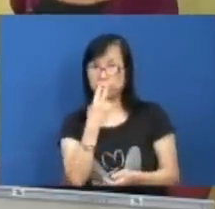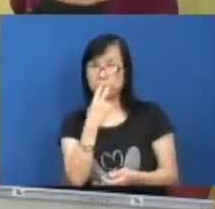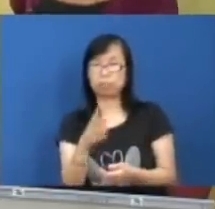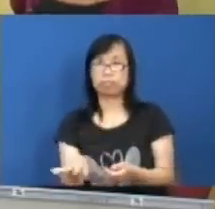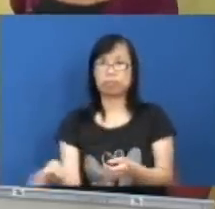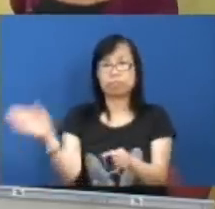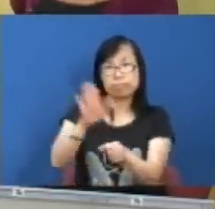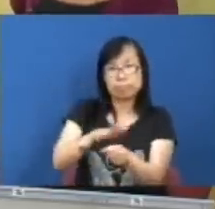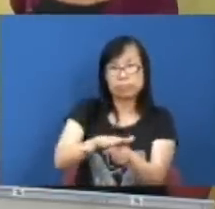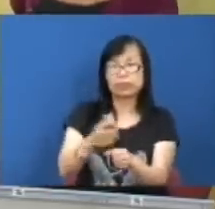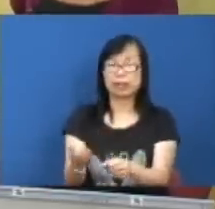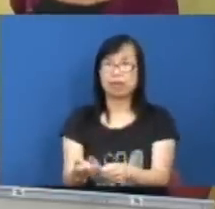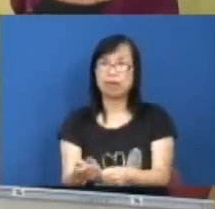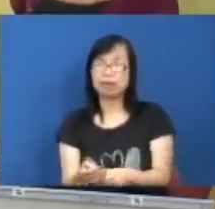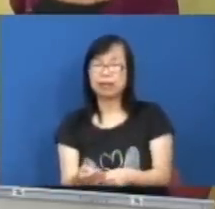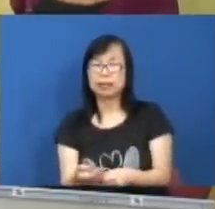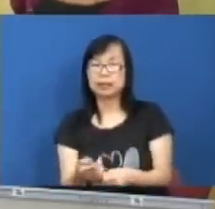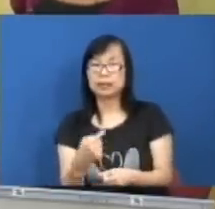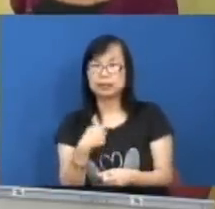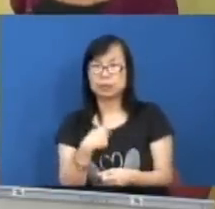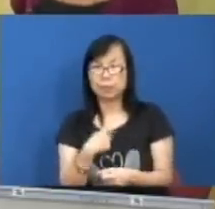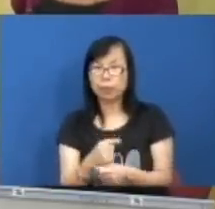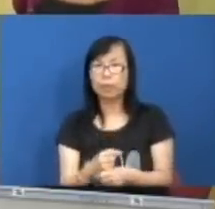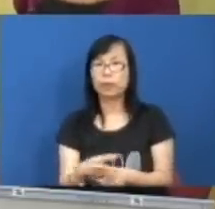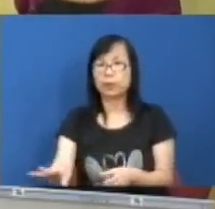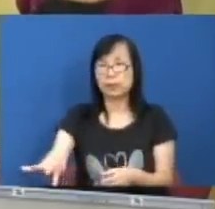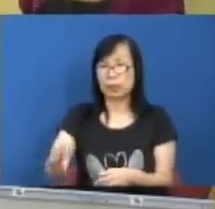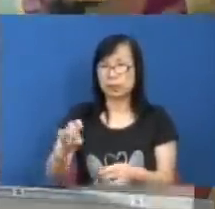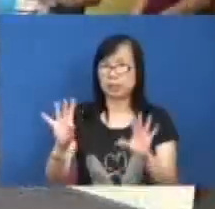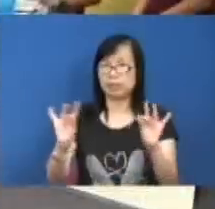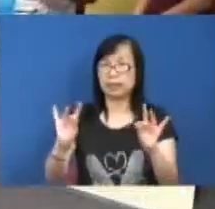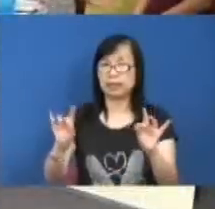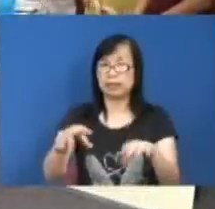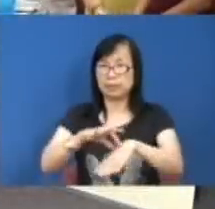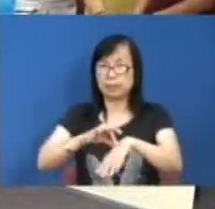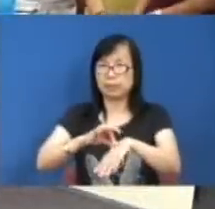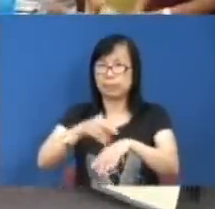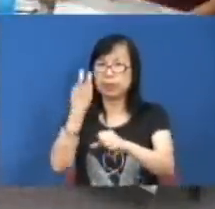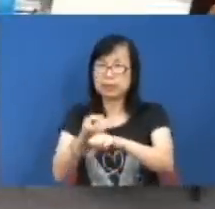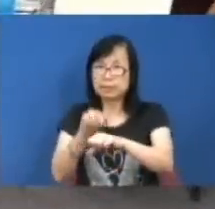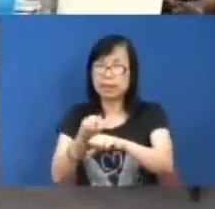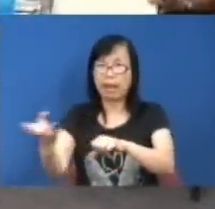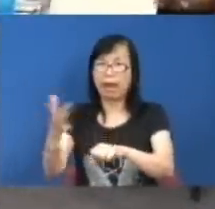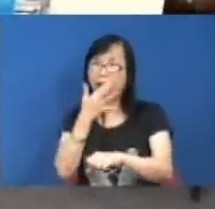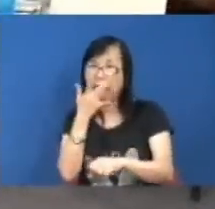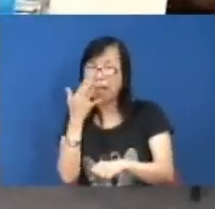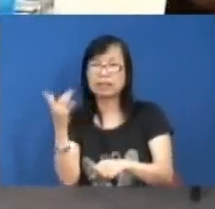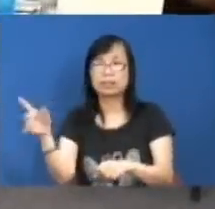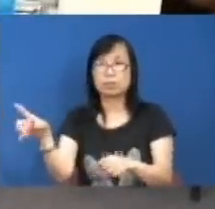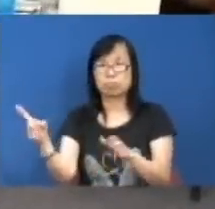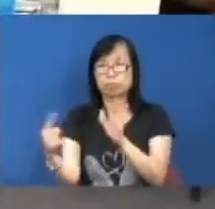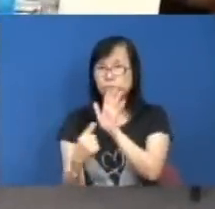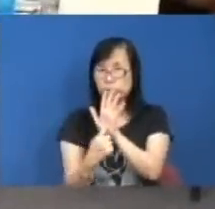個適當嘅英泥沙嘅質地之後咧，咁我哋就會可以用一個紫皮石填充劑嘅質地，咁啊顏色就好似呢件樣板嗰、